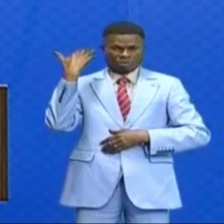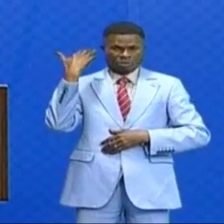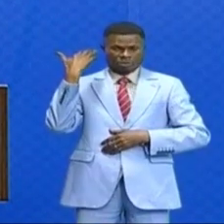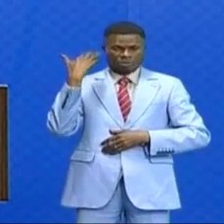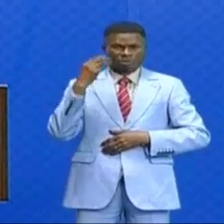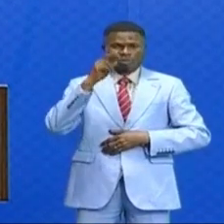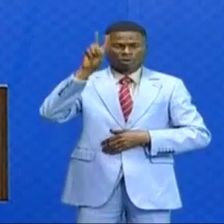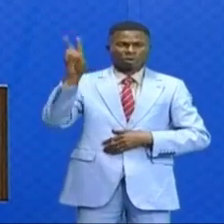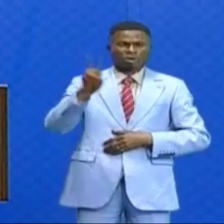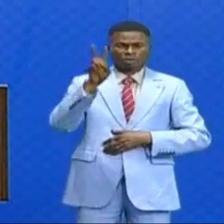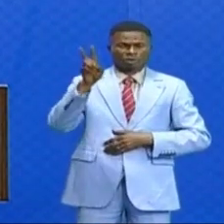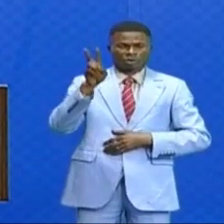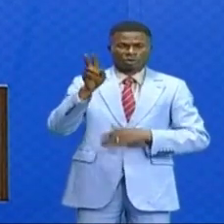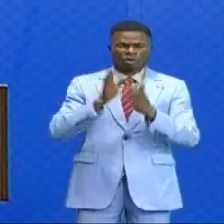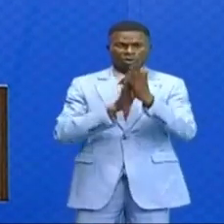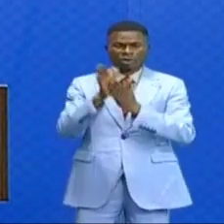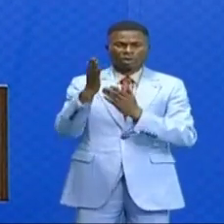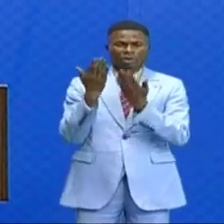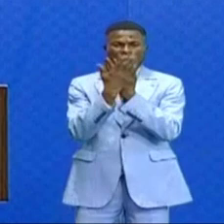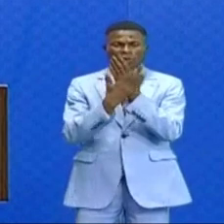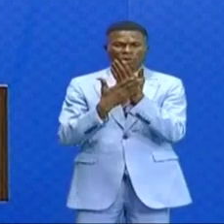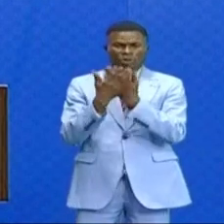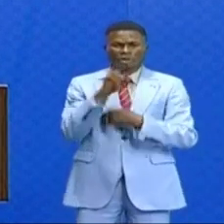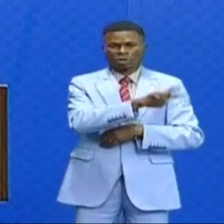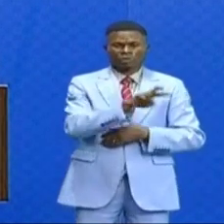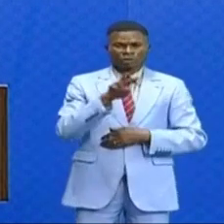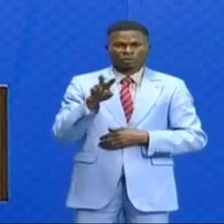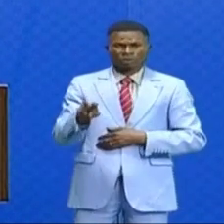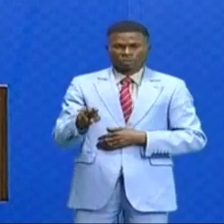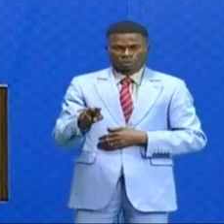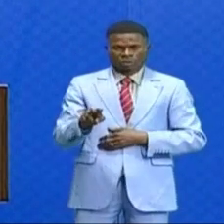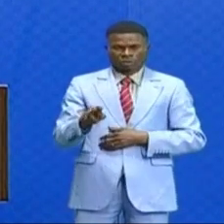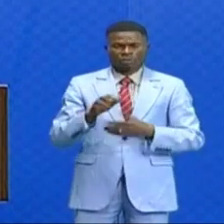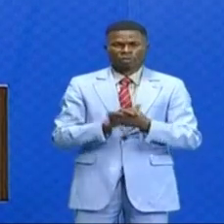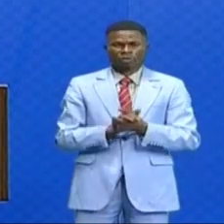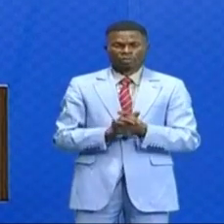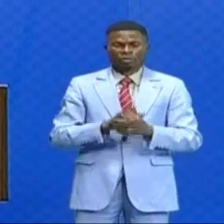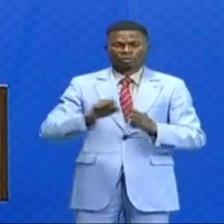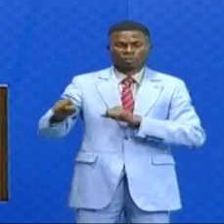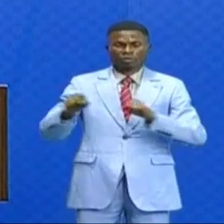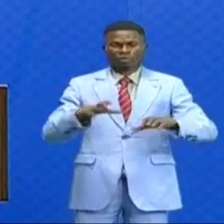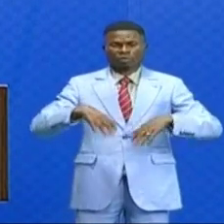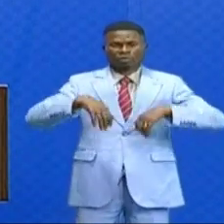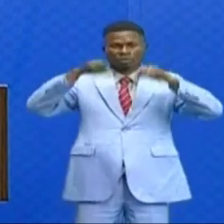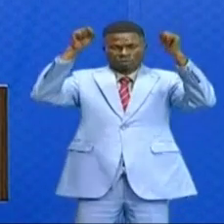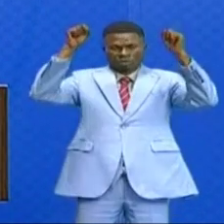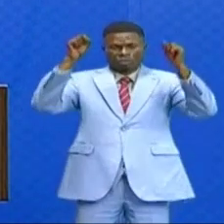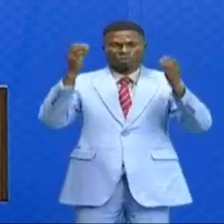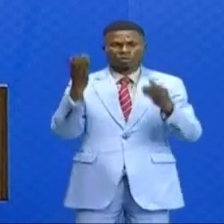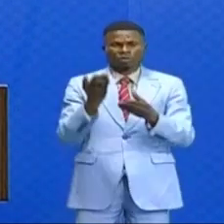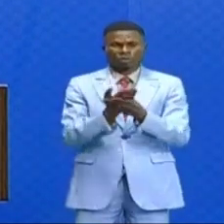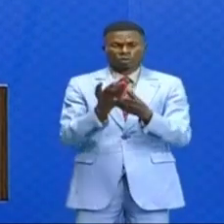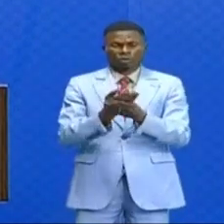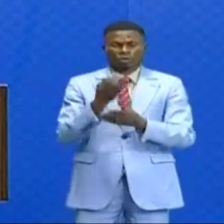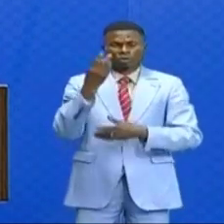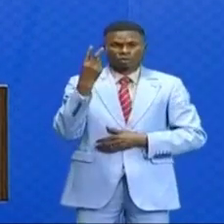le vendredi 15 juillet 2022. Examen et adoption de deux